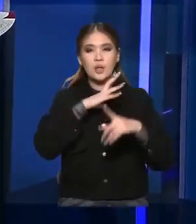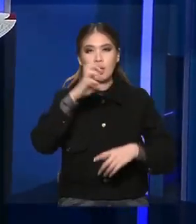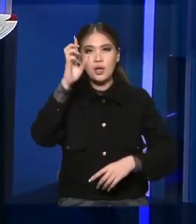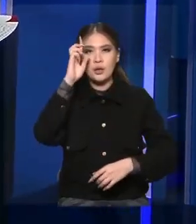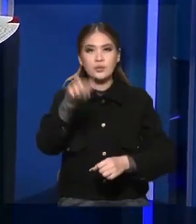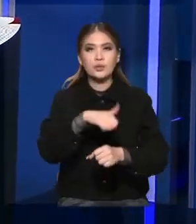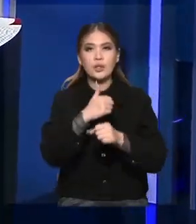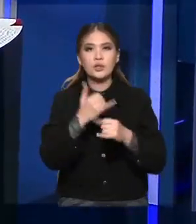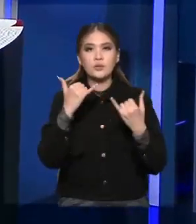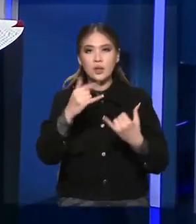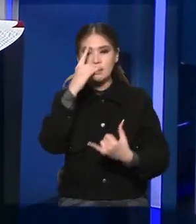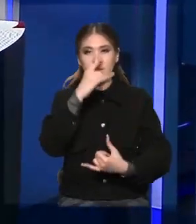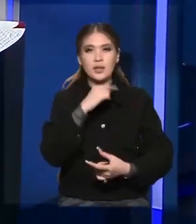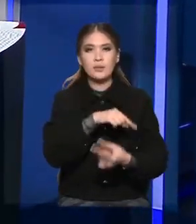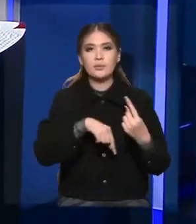казахстанско-российский